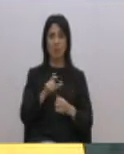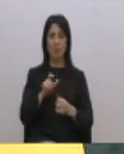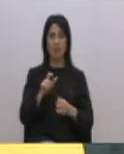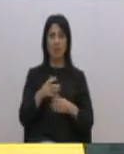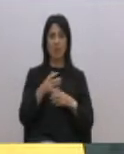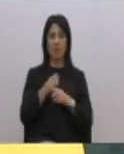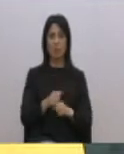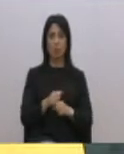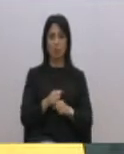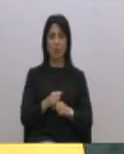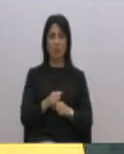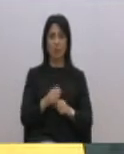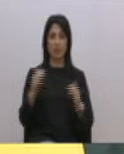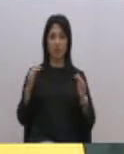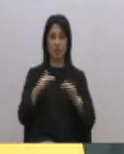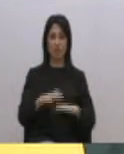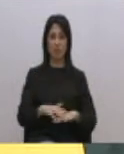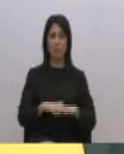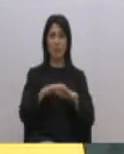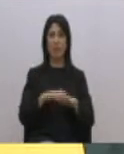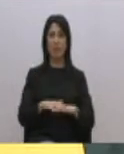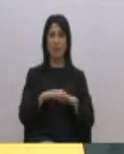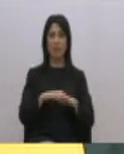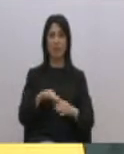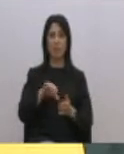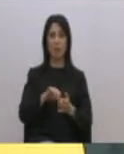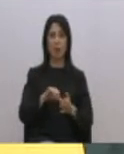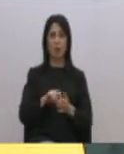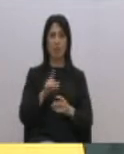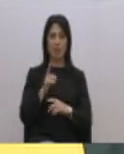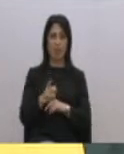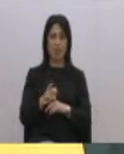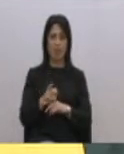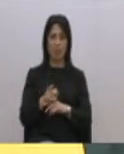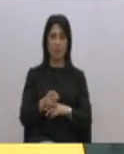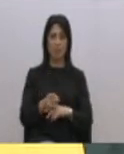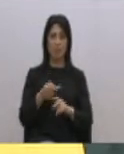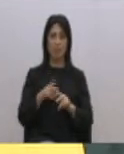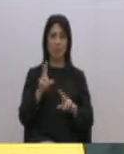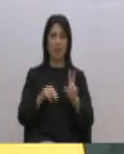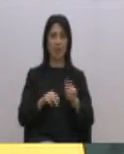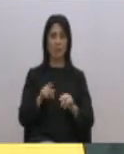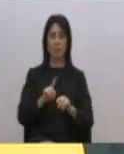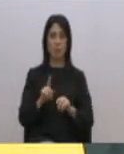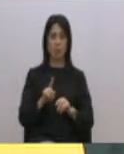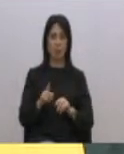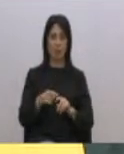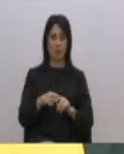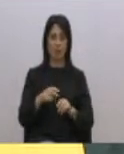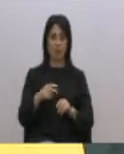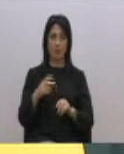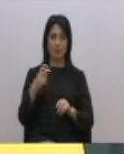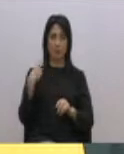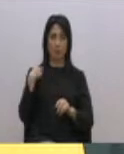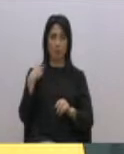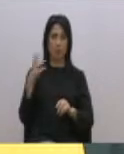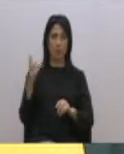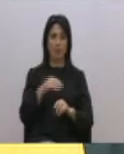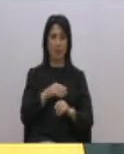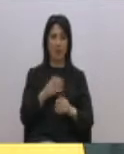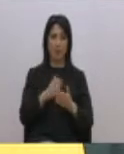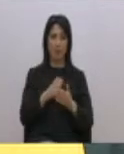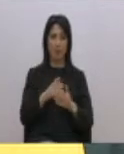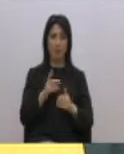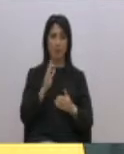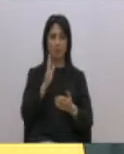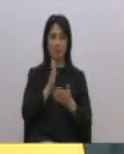მოსამსახურეებს უდებათ შეკრებებისა და მანიფესტაციებში მონაწილეობა. იმის გათვალისწინებით, რომ წოდება იქნება ყოველას, ანუ